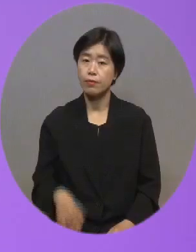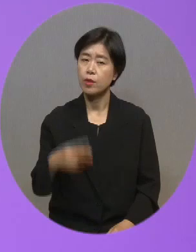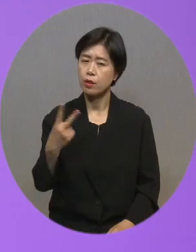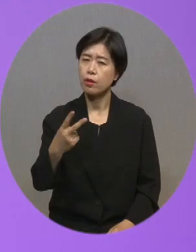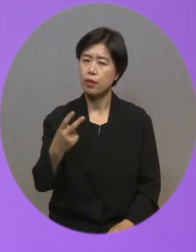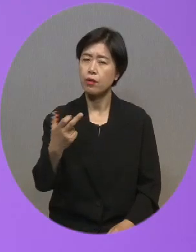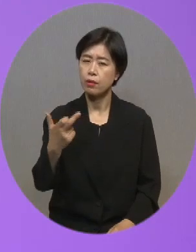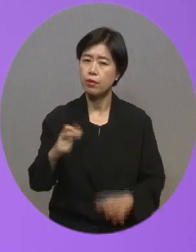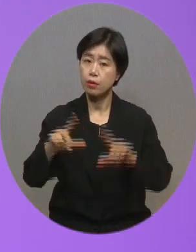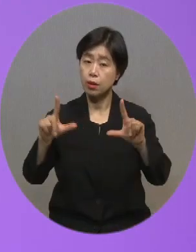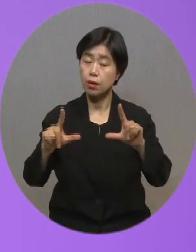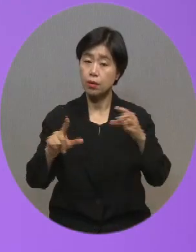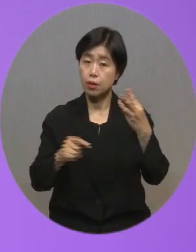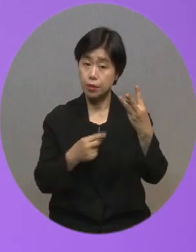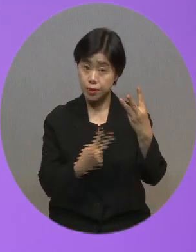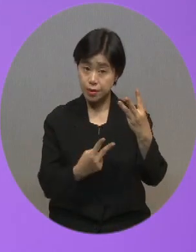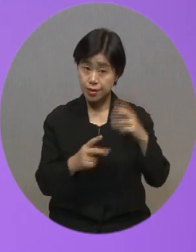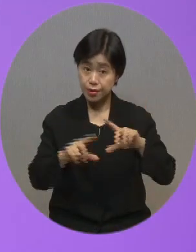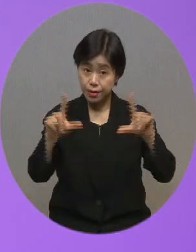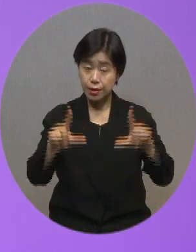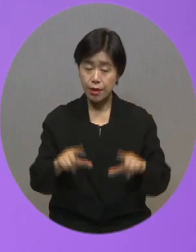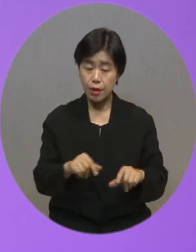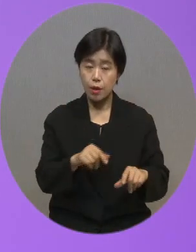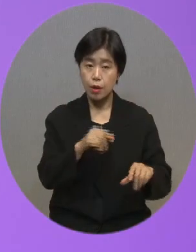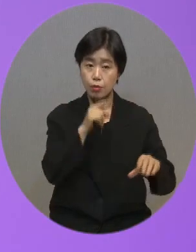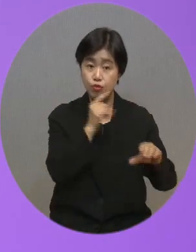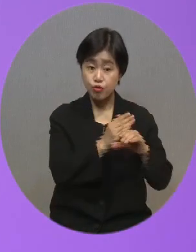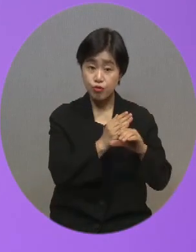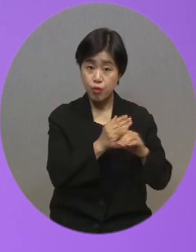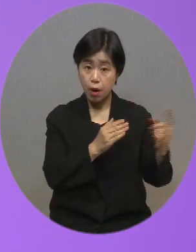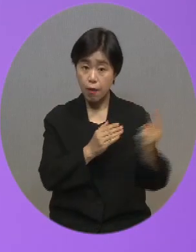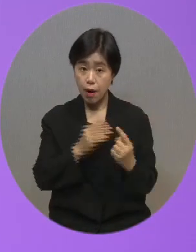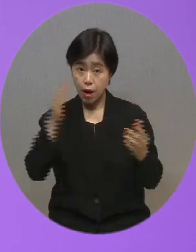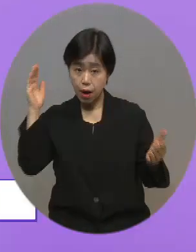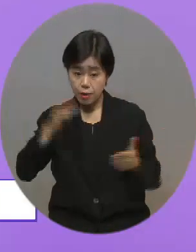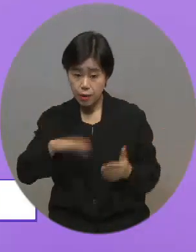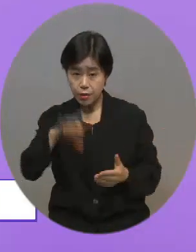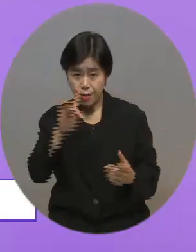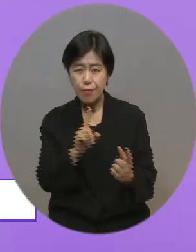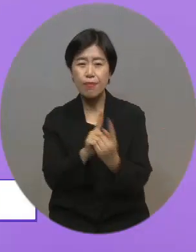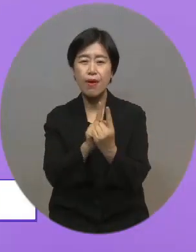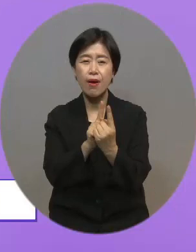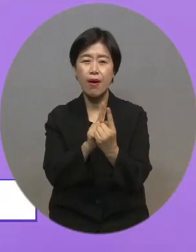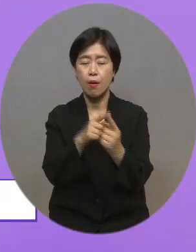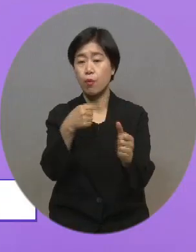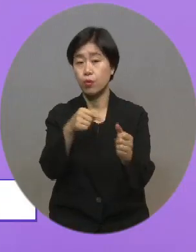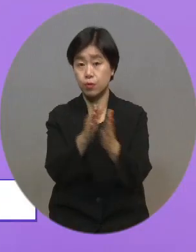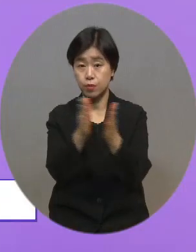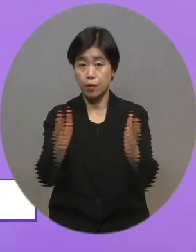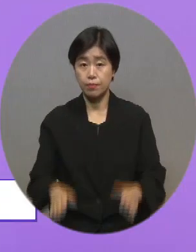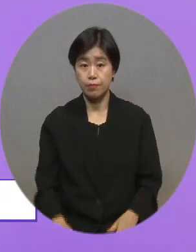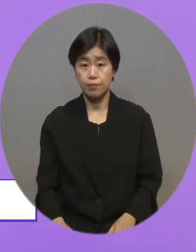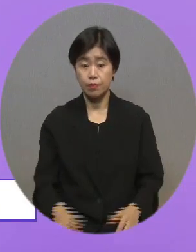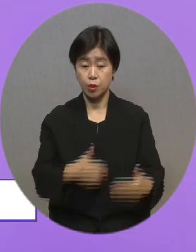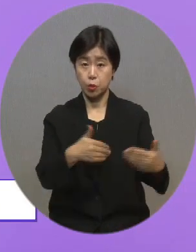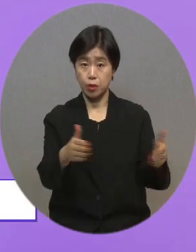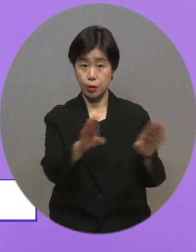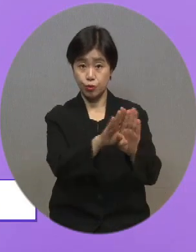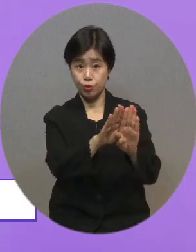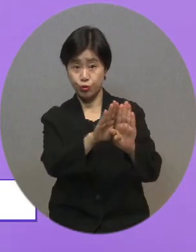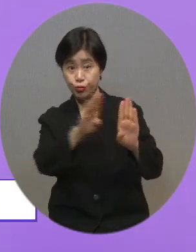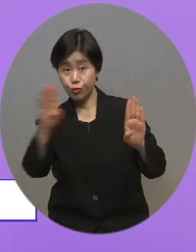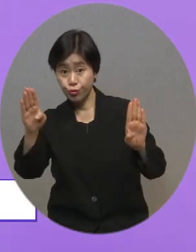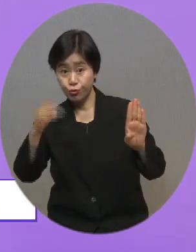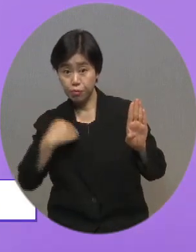2017년 3월 2일 날 이제 탈북 학생들을 처음 만나서 첫 수업을 그때 처음 하게 되었어요. 교실문을 열고 들어갔는데 학생들이